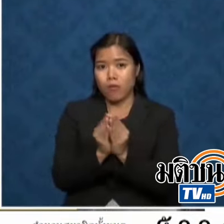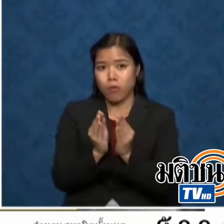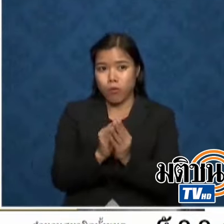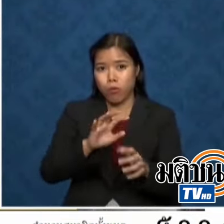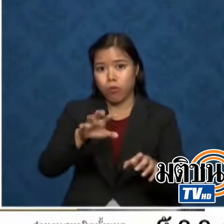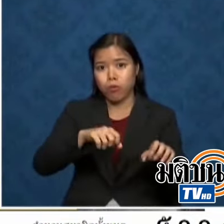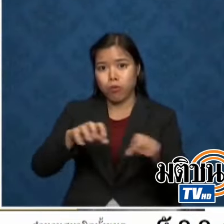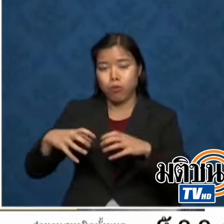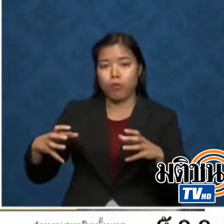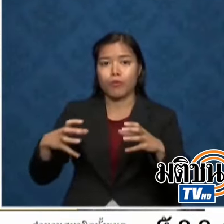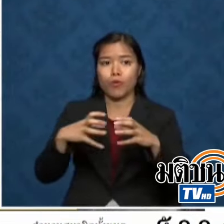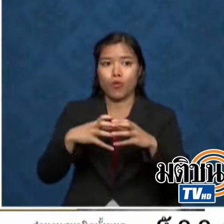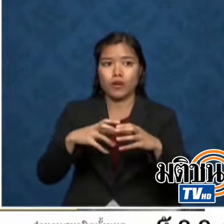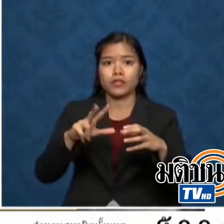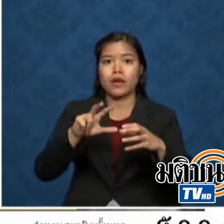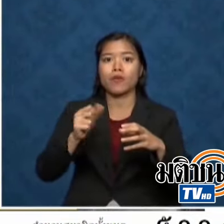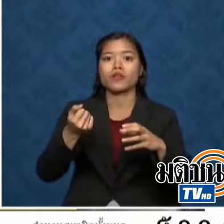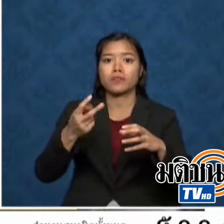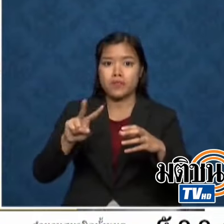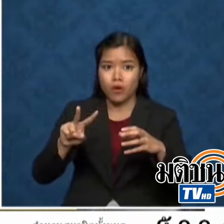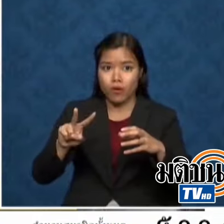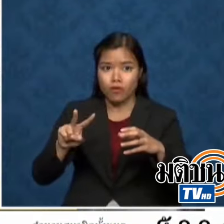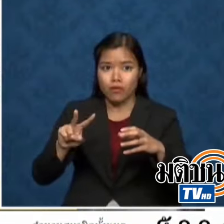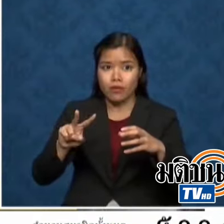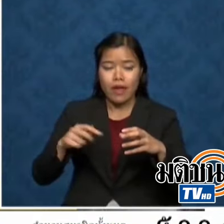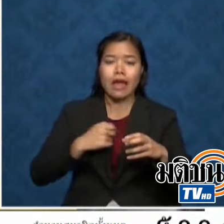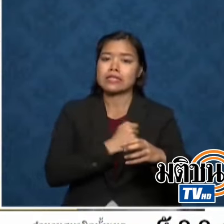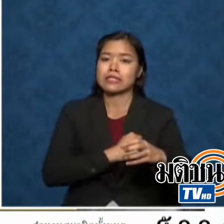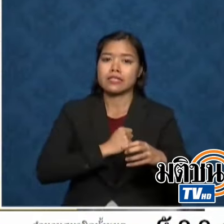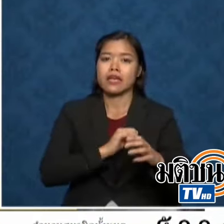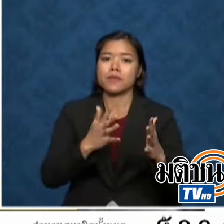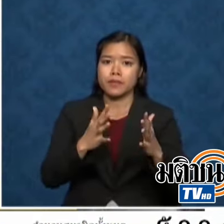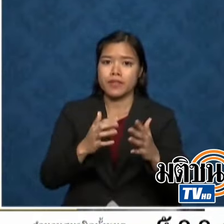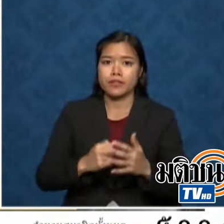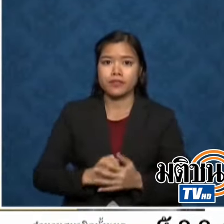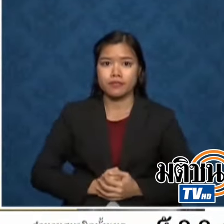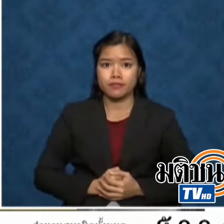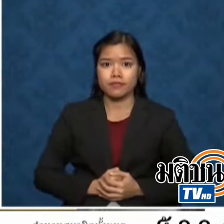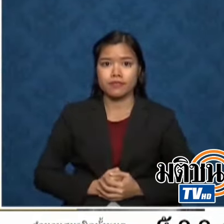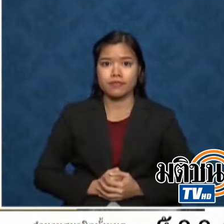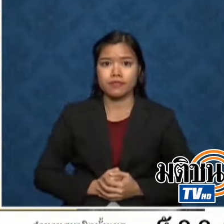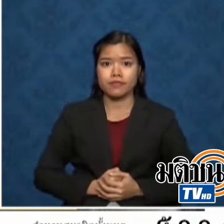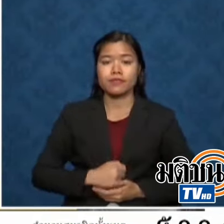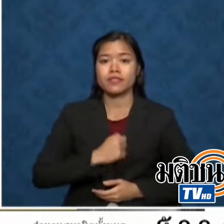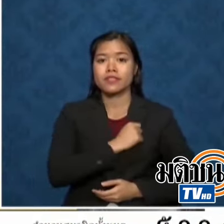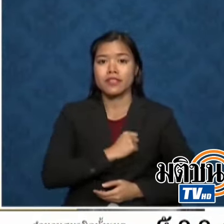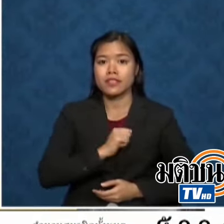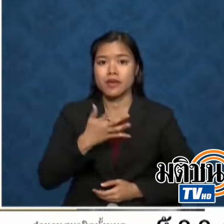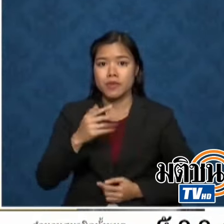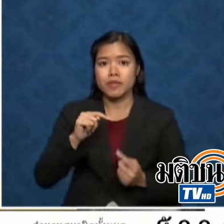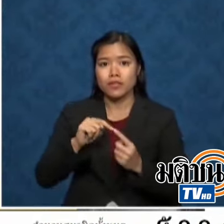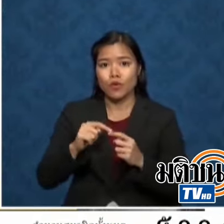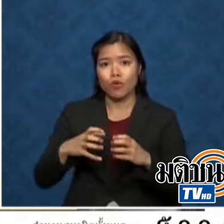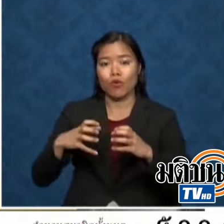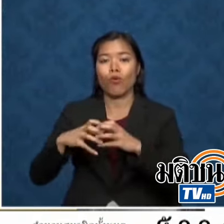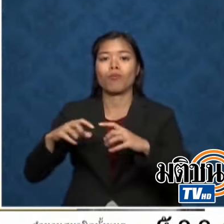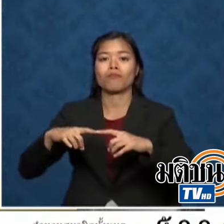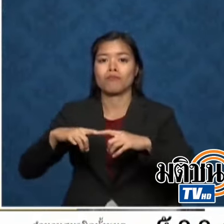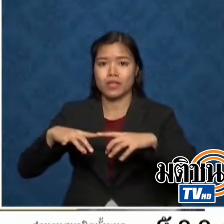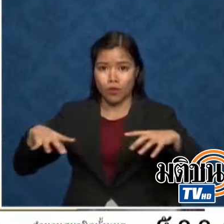ก็ไม่ได้น้อยกว่า 314เสียงที่ท่านมีไม่เคยเสียใจด้วยที่ต้องมาเป็นฝ่ายค้านเพราะผมก็